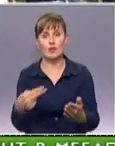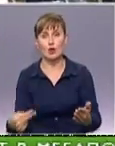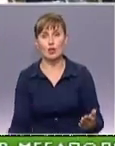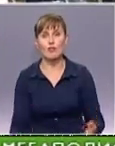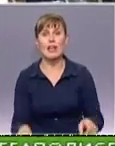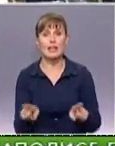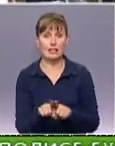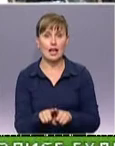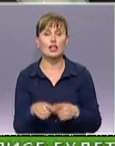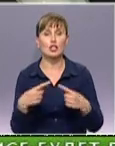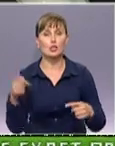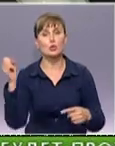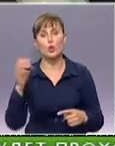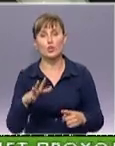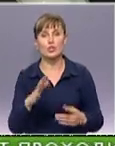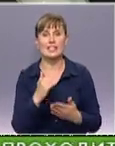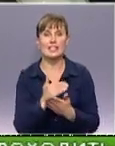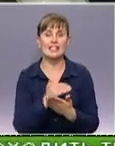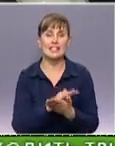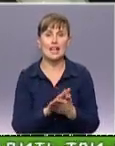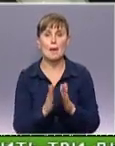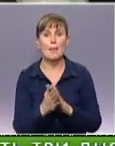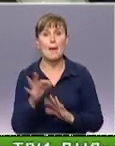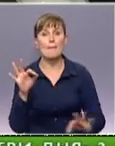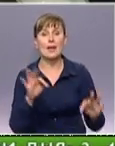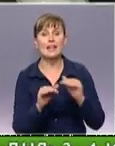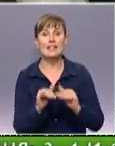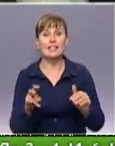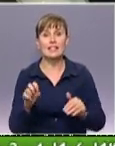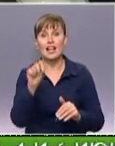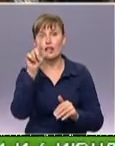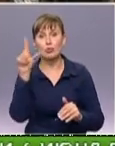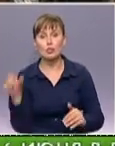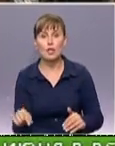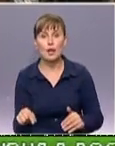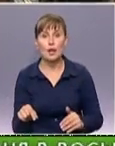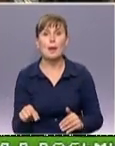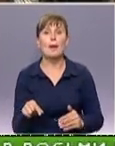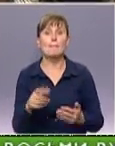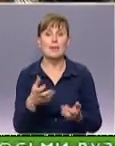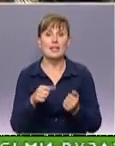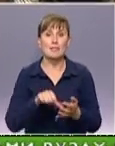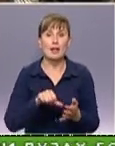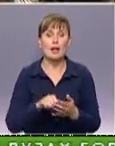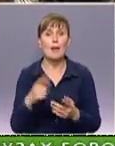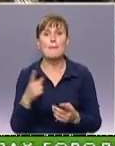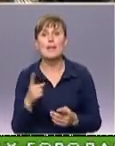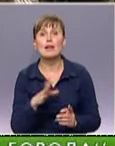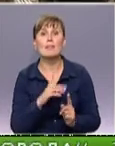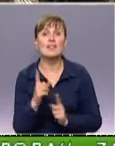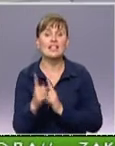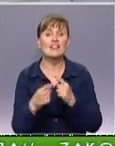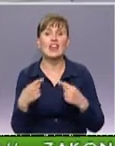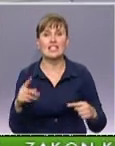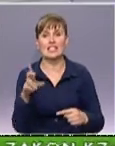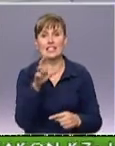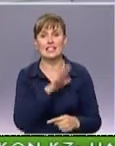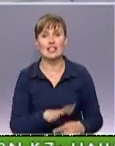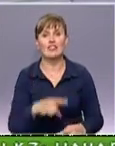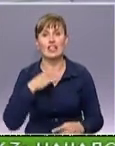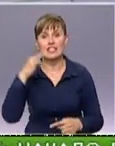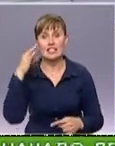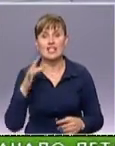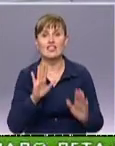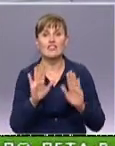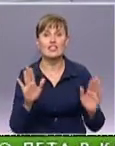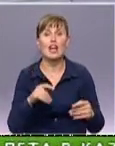также муляжи планет Солнечной системы. В проекте «Дети на Луне» принимали участие известные астронавты, первые покорители космоса в разных странах. В Казахстане